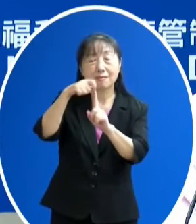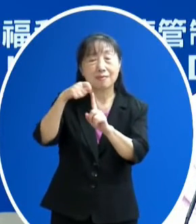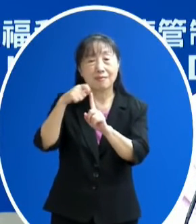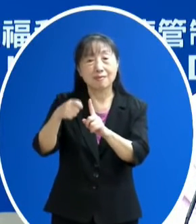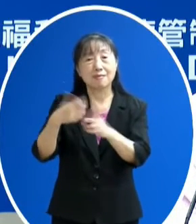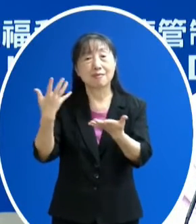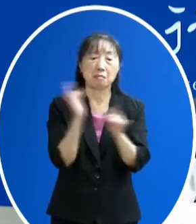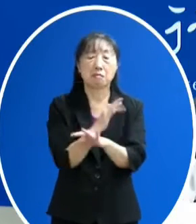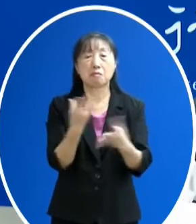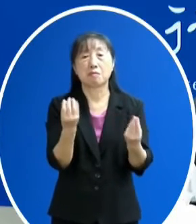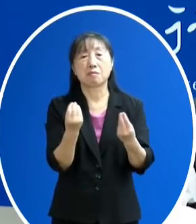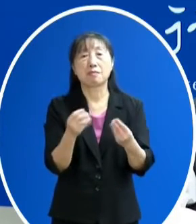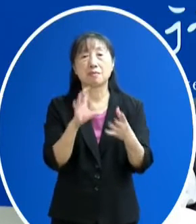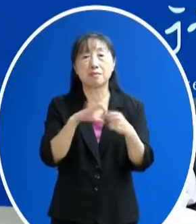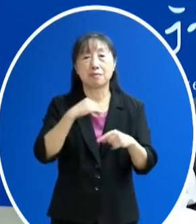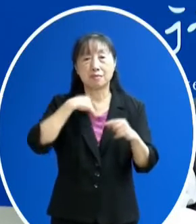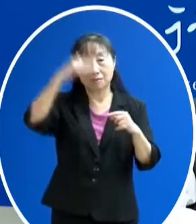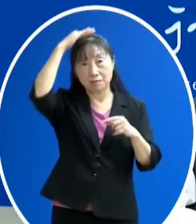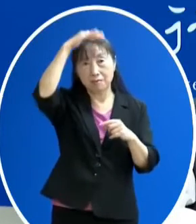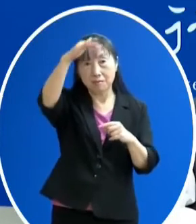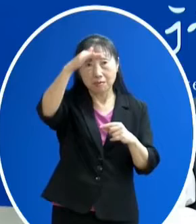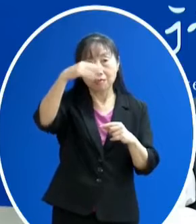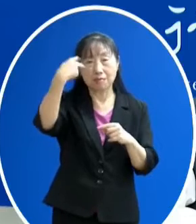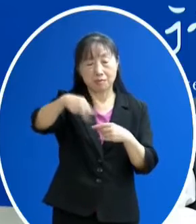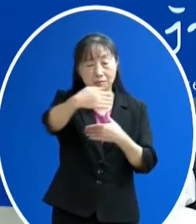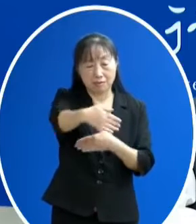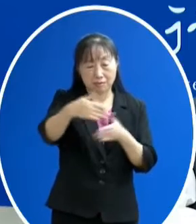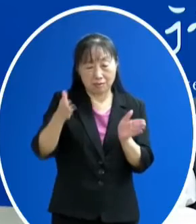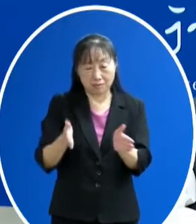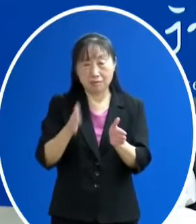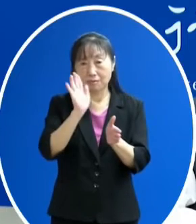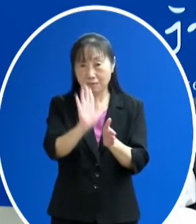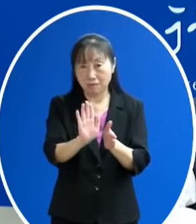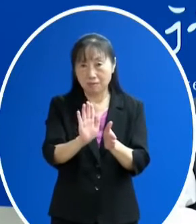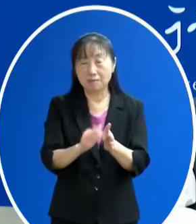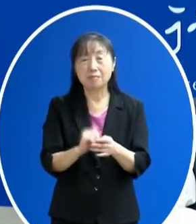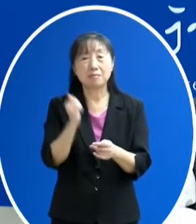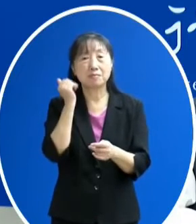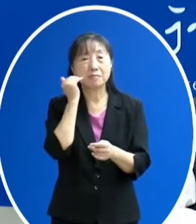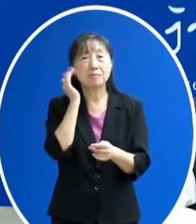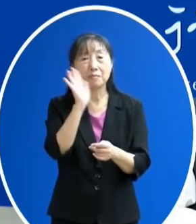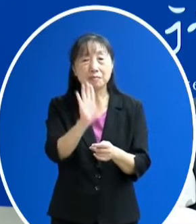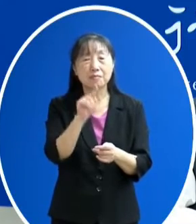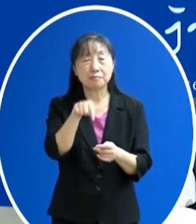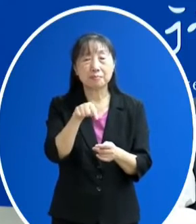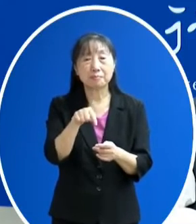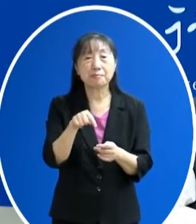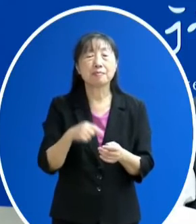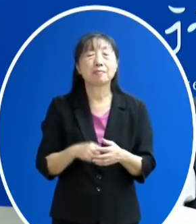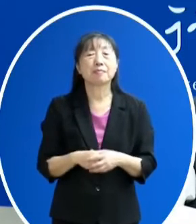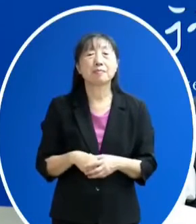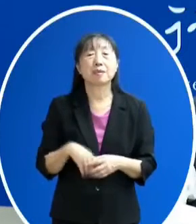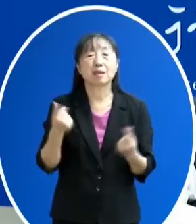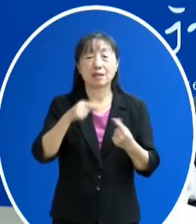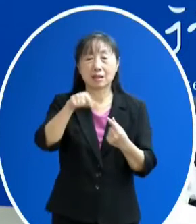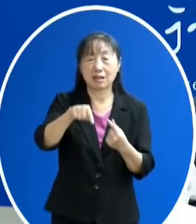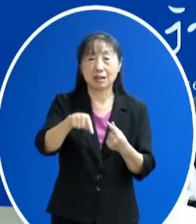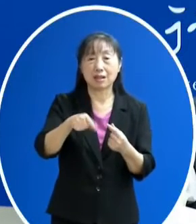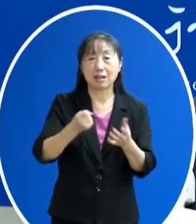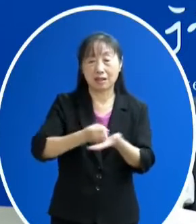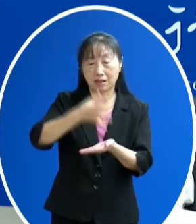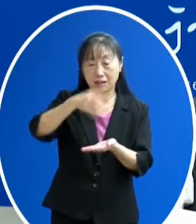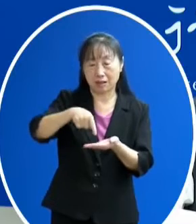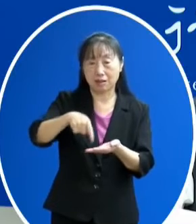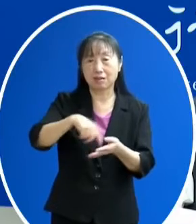是算在室内。 有屋顶及其四壁以隔板或其他阻隔物来隔间有外气流流通的建筑物内部空间